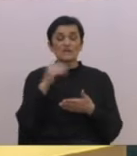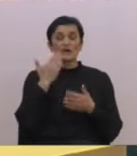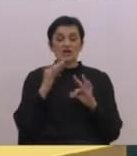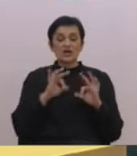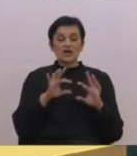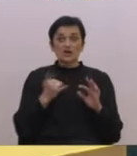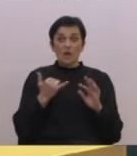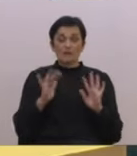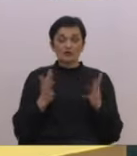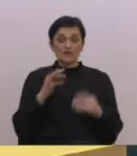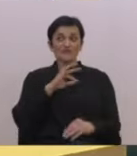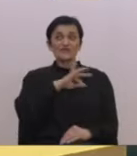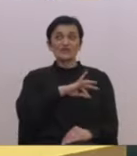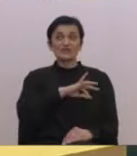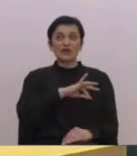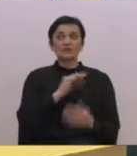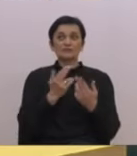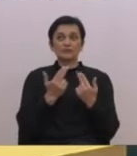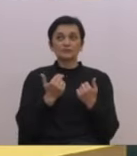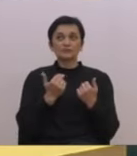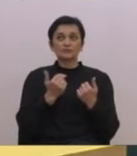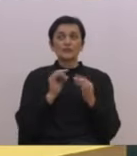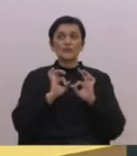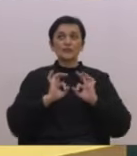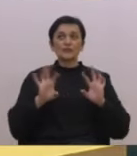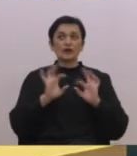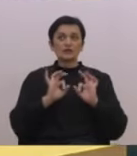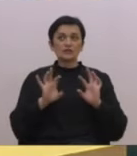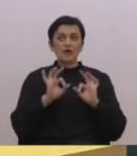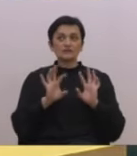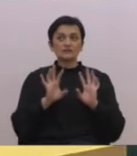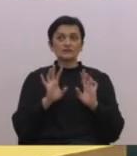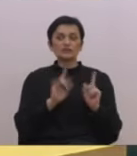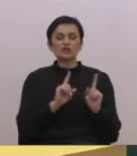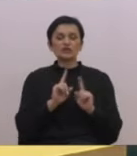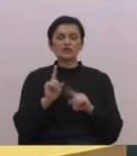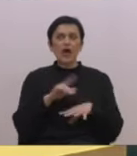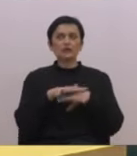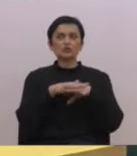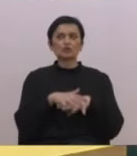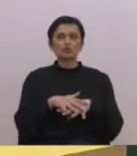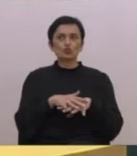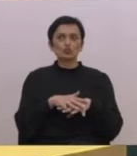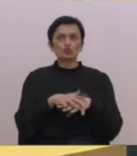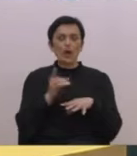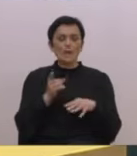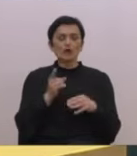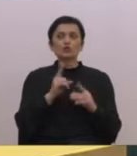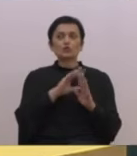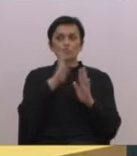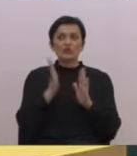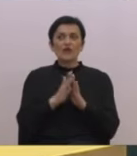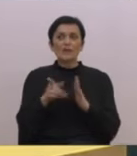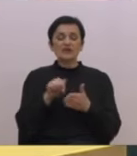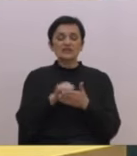ამ შემთხვევით და ავხსნი უფრო რაღაცნაირად ფუნდამენტურ ამბავს, რაც ამის ყველაფერს